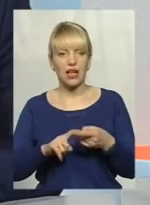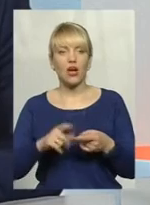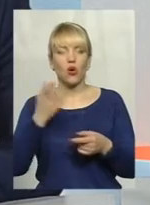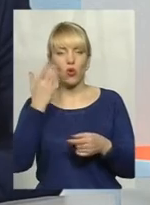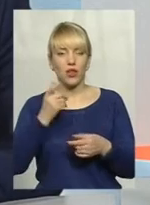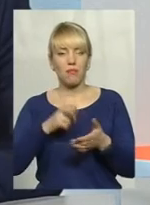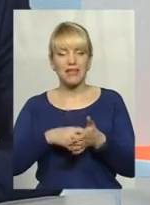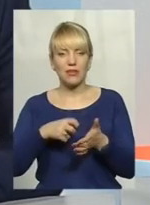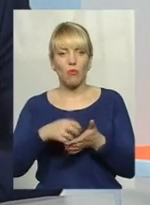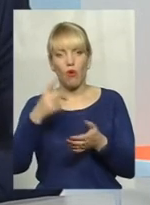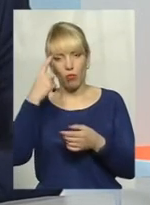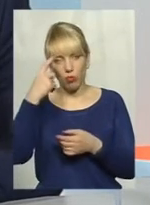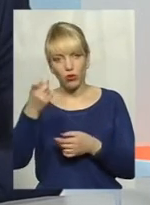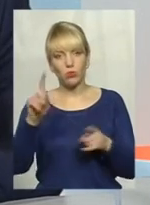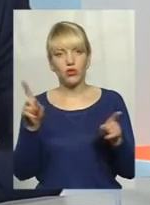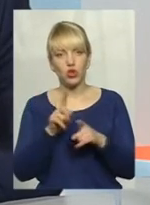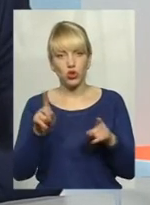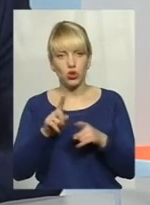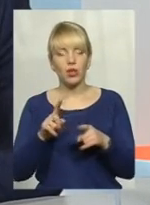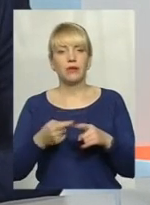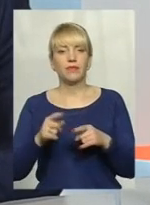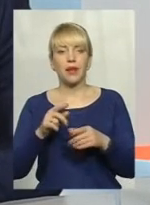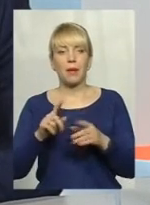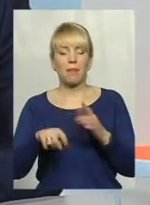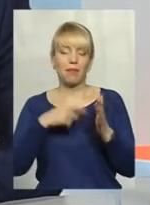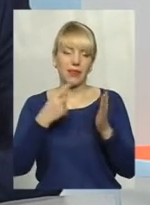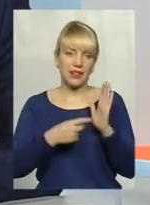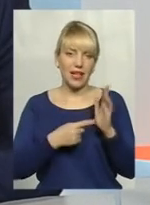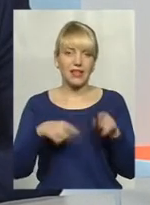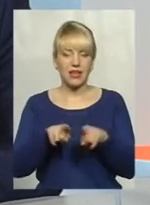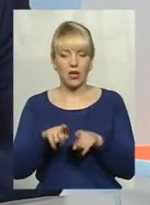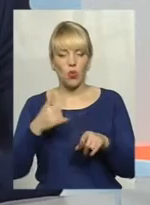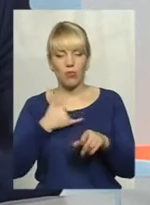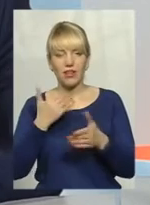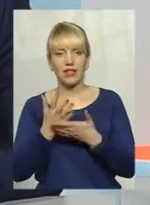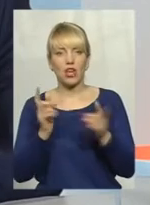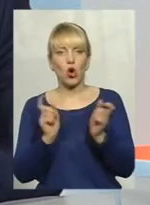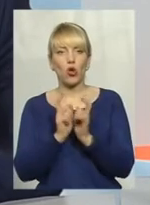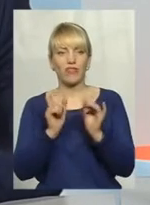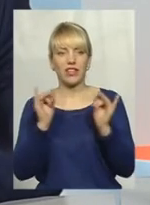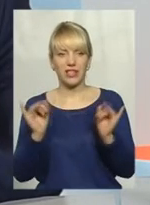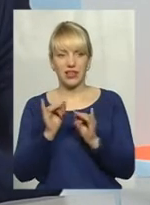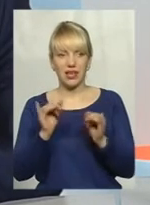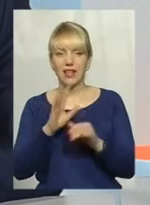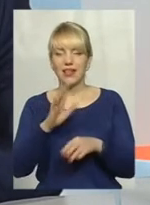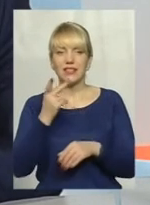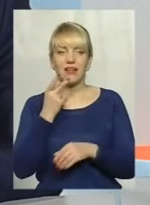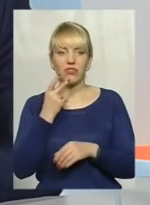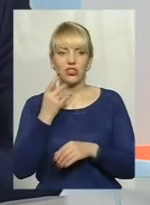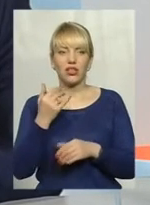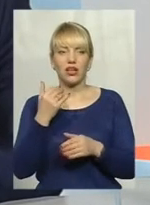письмово повідомляє, що з приводу питання такого-то в мене конфлікт інтересів. Але не завжди